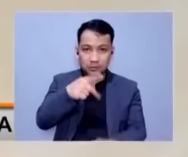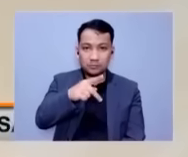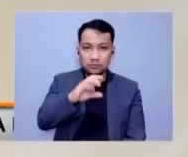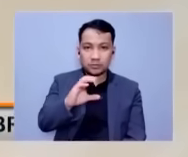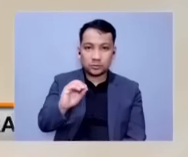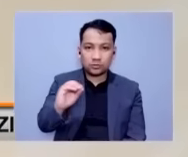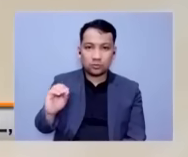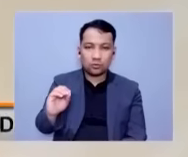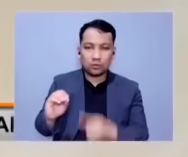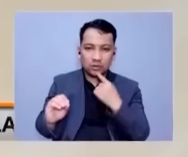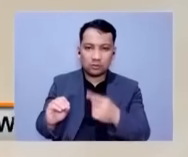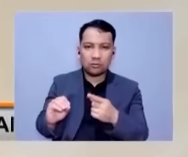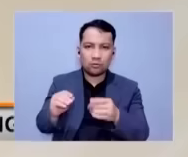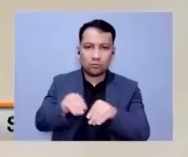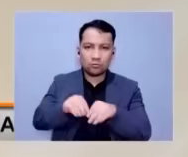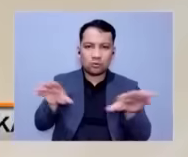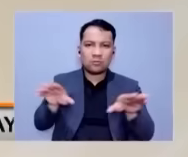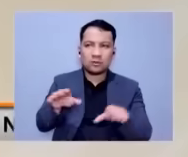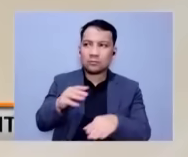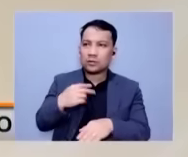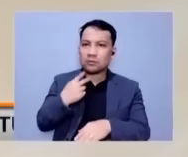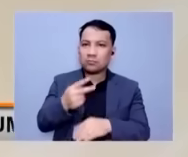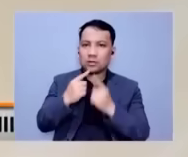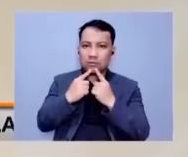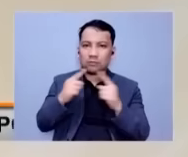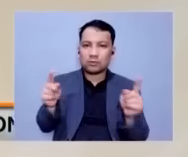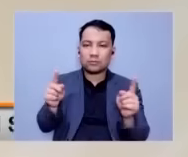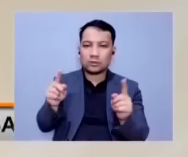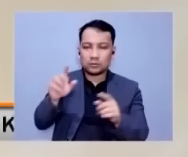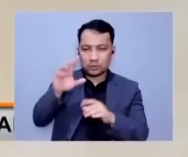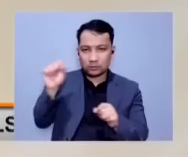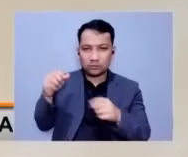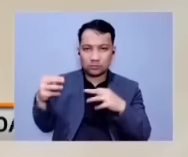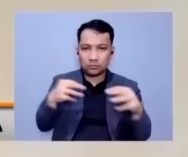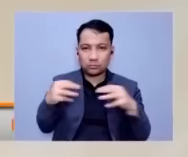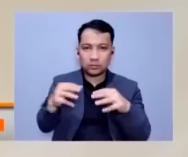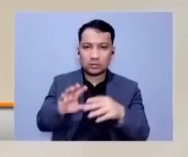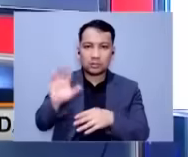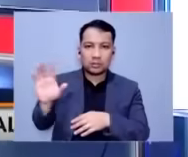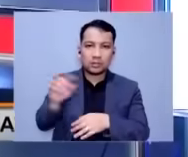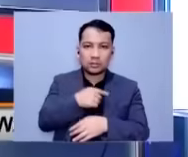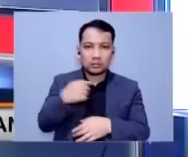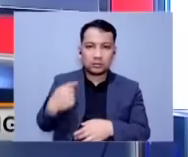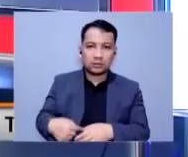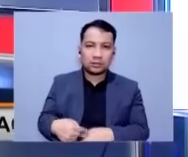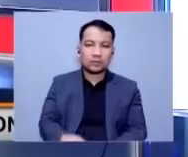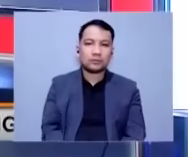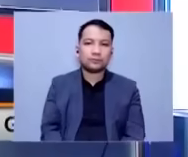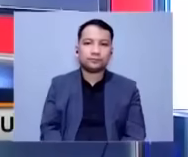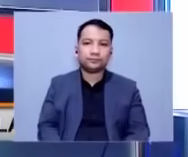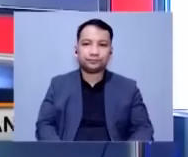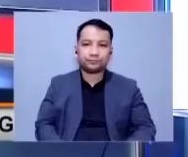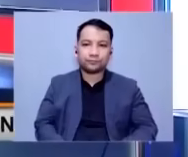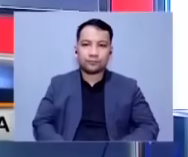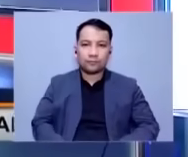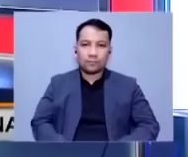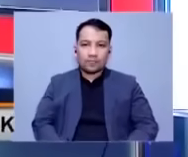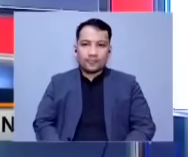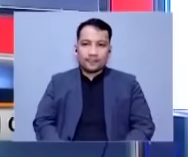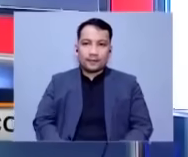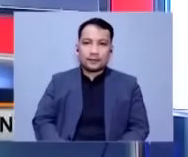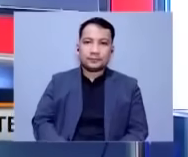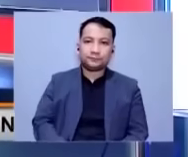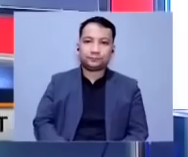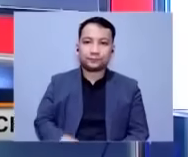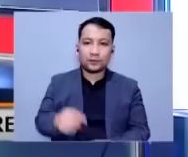video kung saan kunwari nagdeklara ang Pangulo ng Gera laban sa China. Nagdaos ng voter